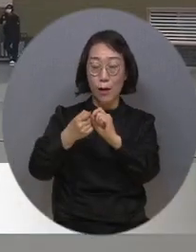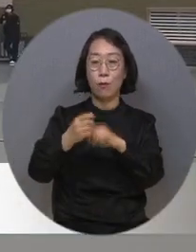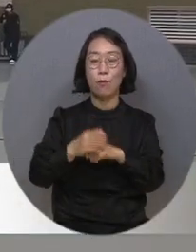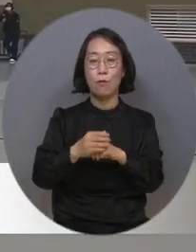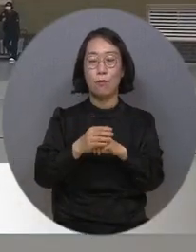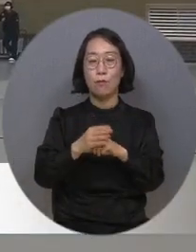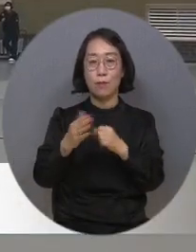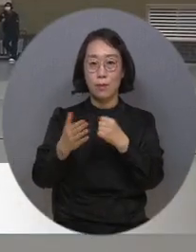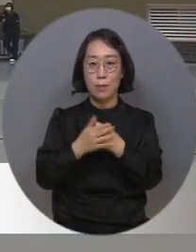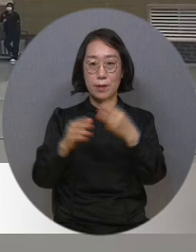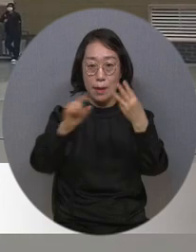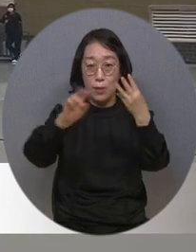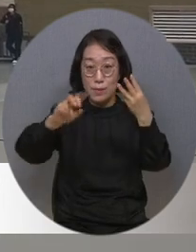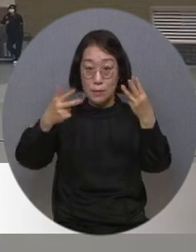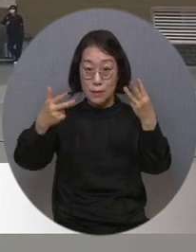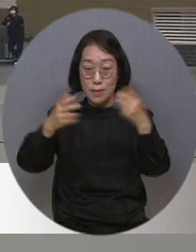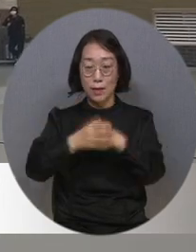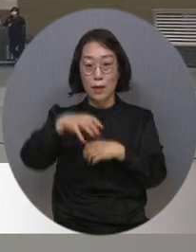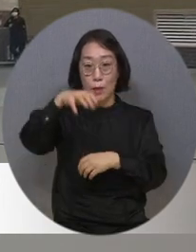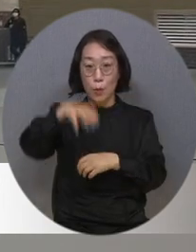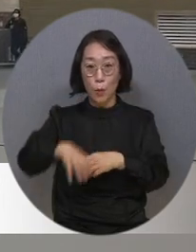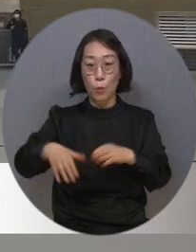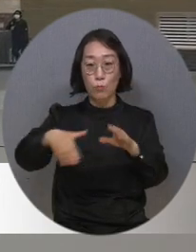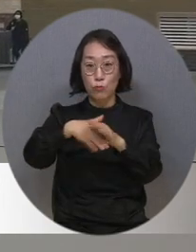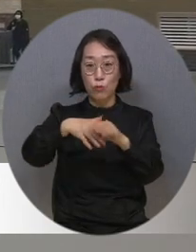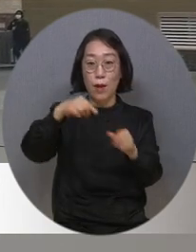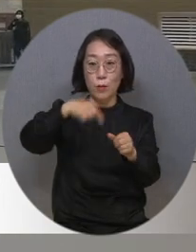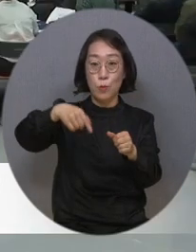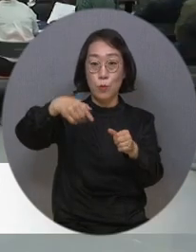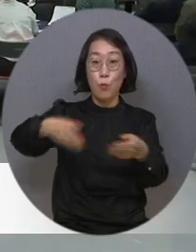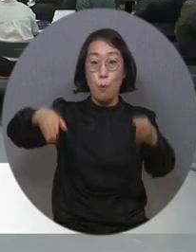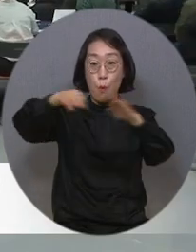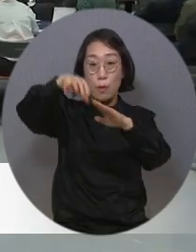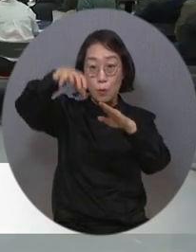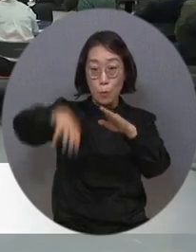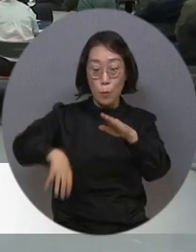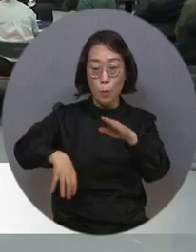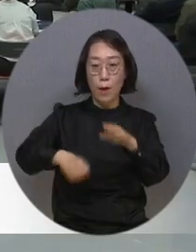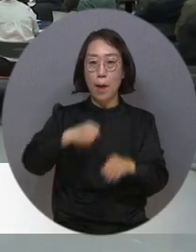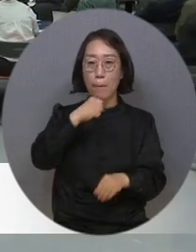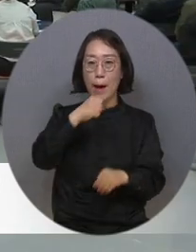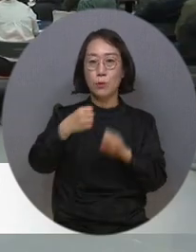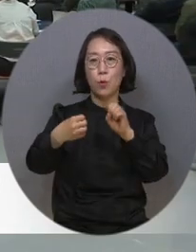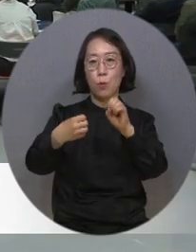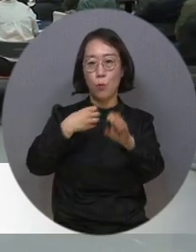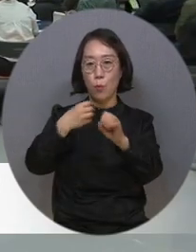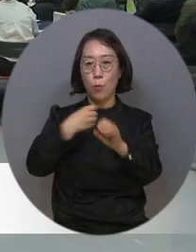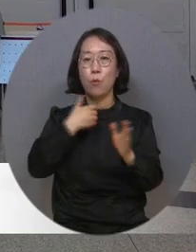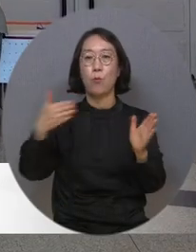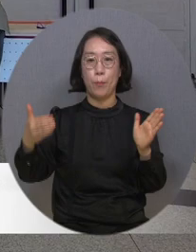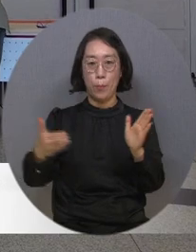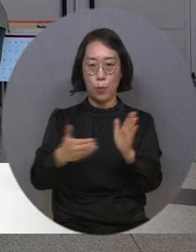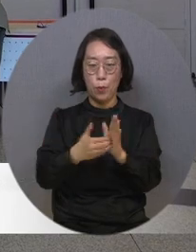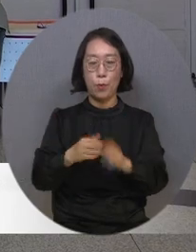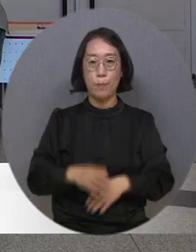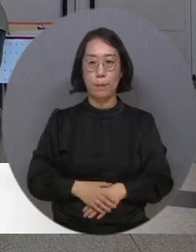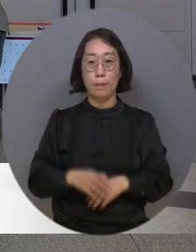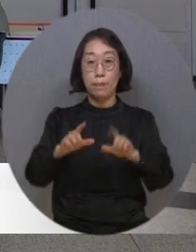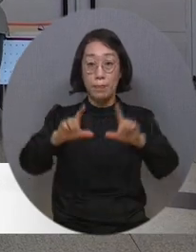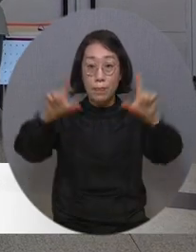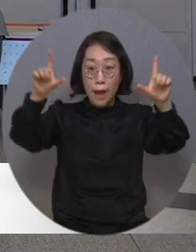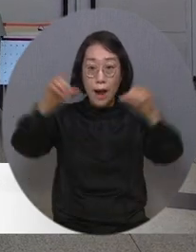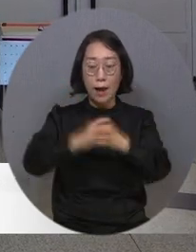지난 27일 순천만 생태문화교육원 다목적홀에서 프레스데이가 개최됐습니다.